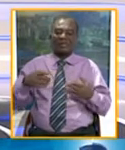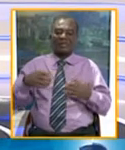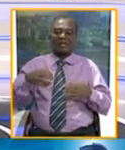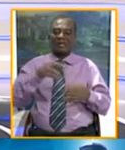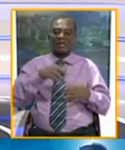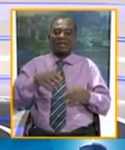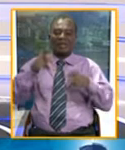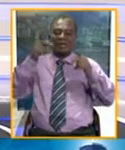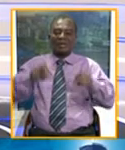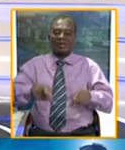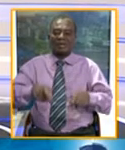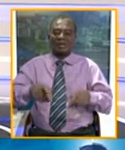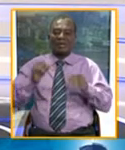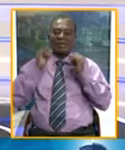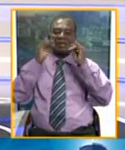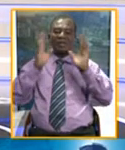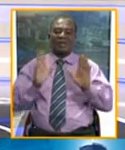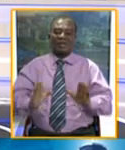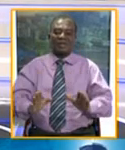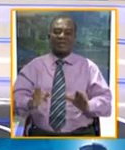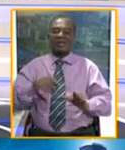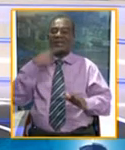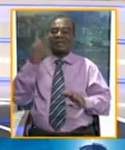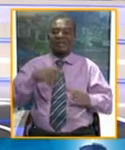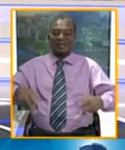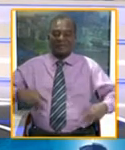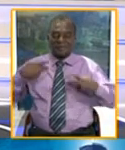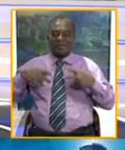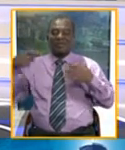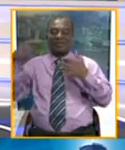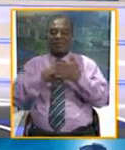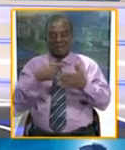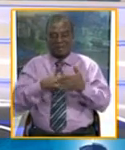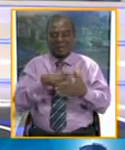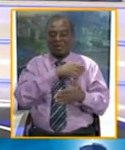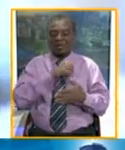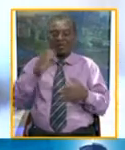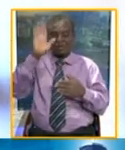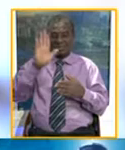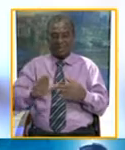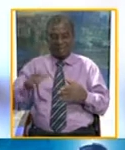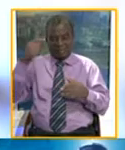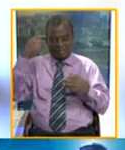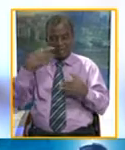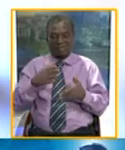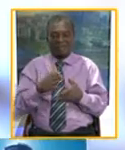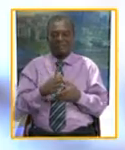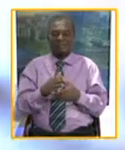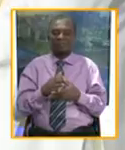ressortissants ivoiriens et les diplomates ont récemment salué la mémoire de l'illustre disparu, Moussa Konaté.